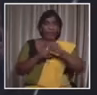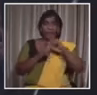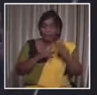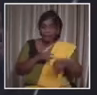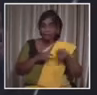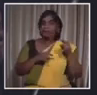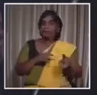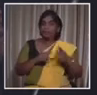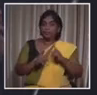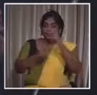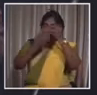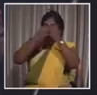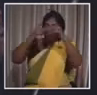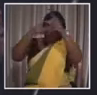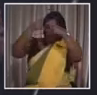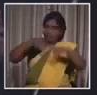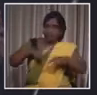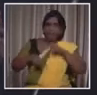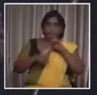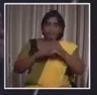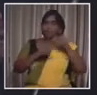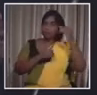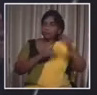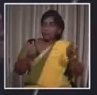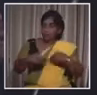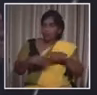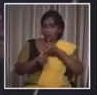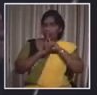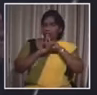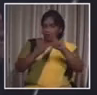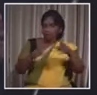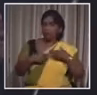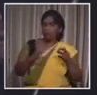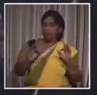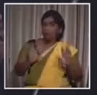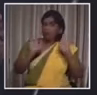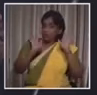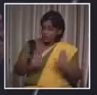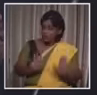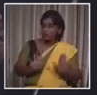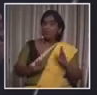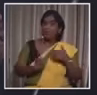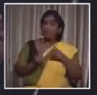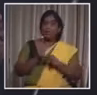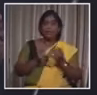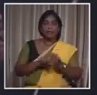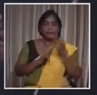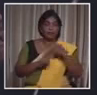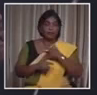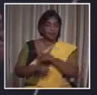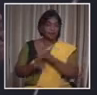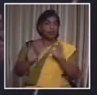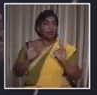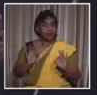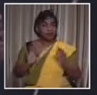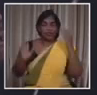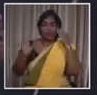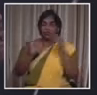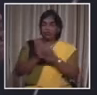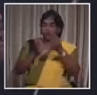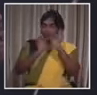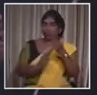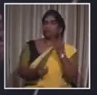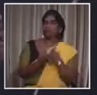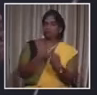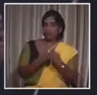මන්ත්‍රීතුමාලා මුලක ඉඳලා කියලා තිනවා ඉදිරියටත් තව කරුණු හෙළි කරන්න සූදානම්. හැබැයි සජිත් ප්‍රේමදාස මැතිතුමා සූදානම් මේ පිළිබඳ නිසි පරීක්ෂණයක්